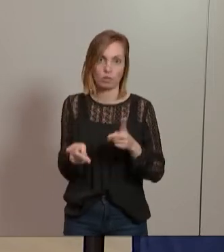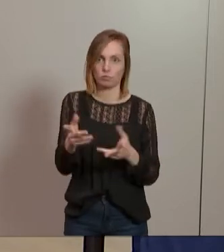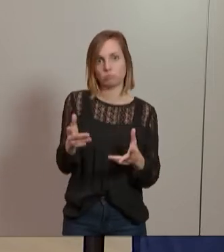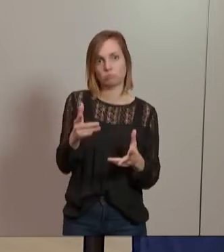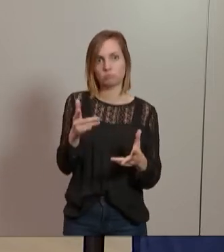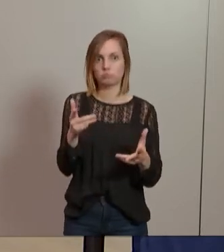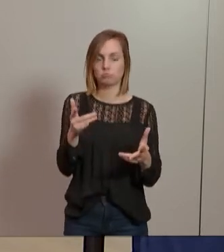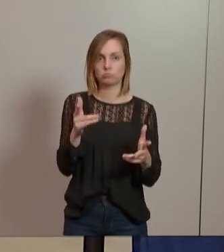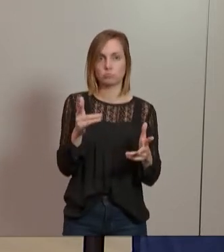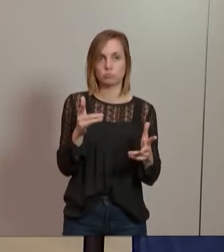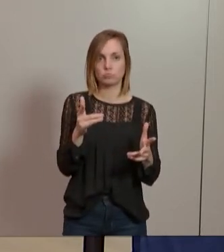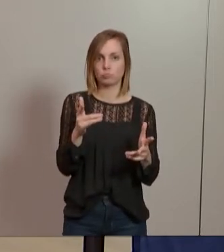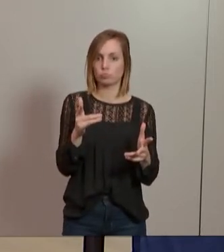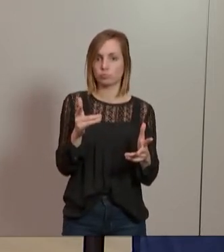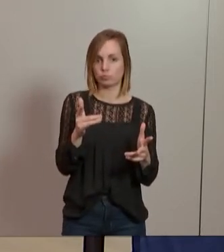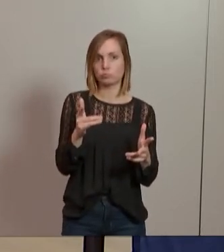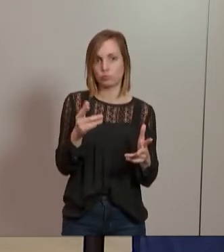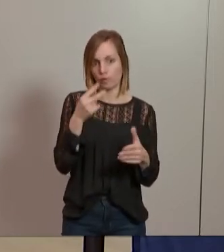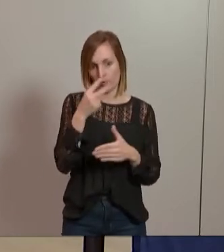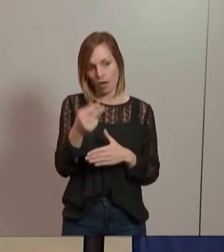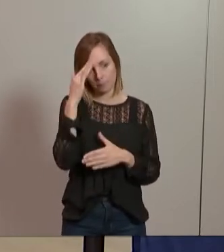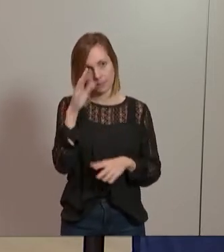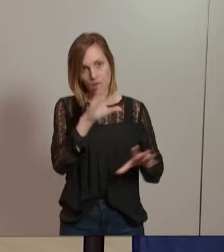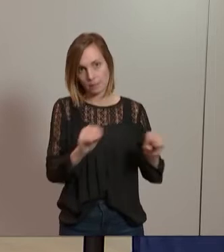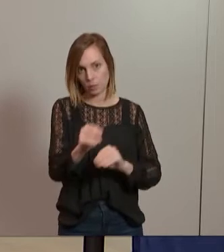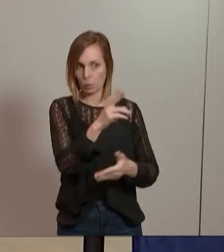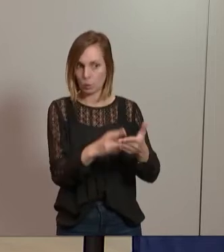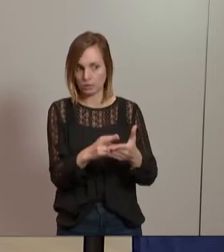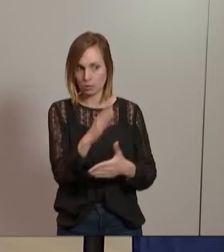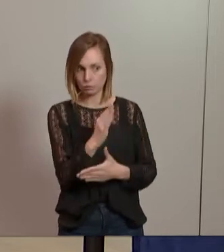ça répond actuellement aux besoins de la population roséenne ?